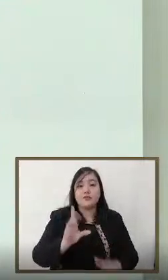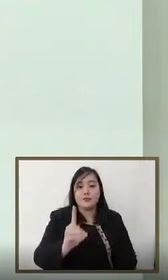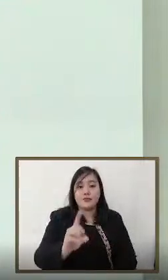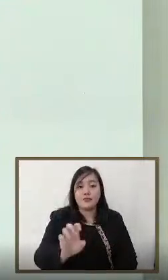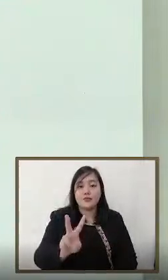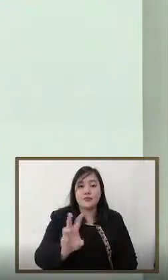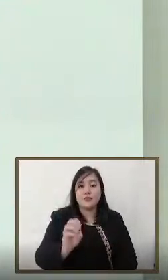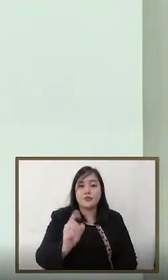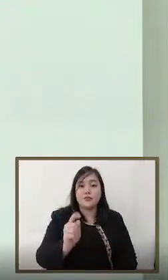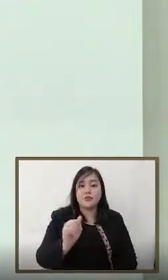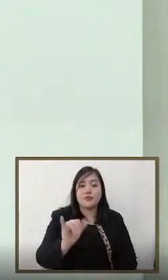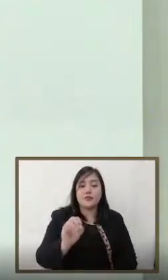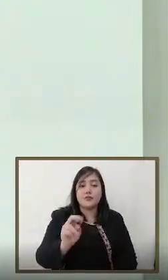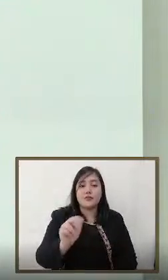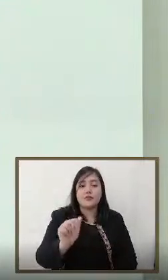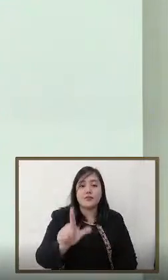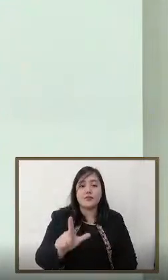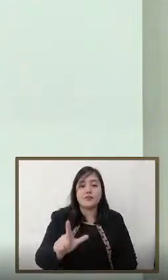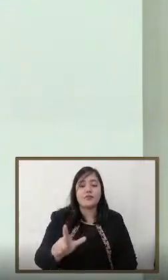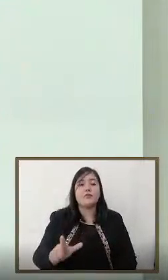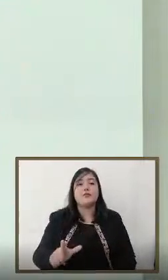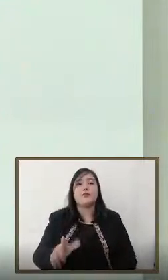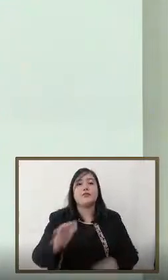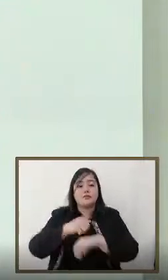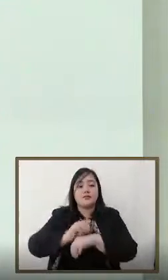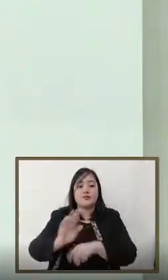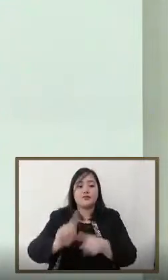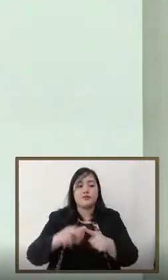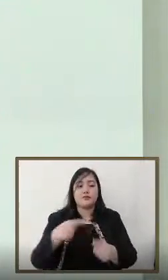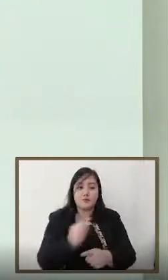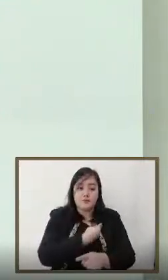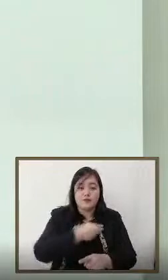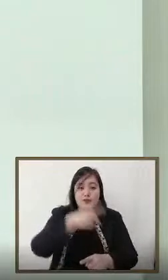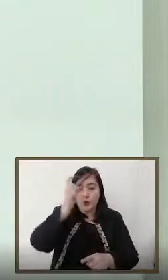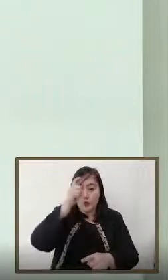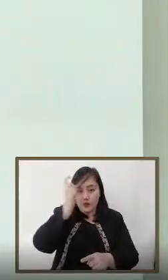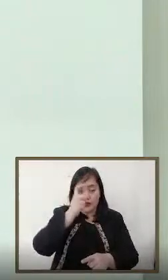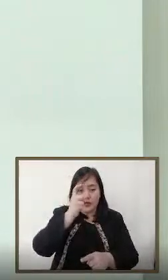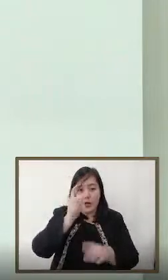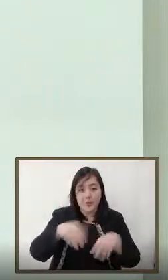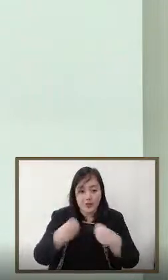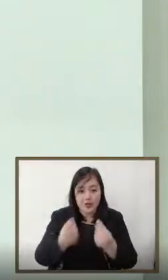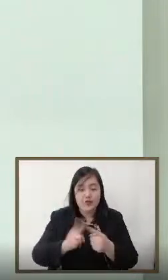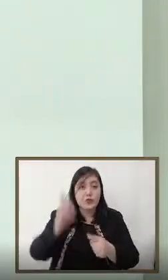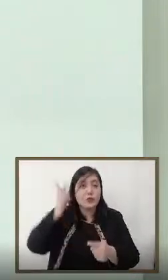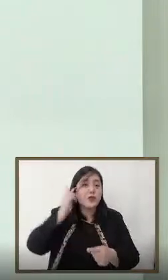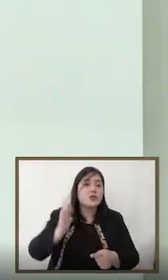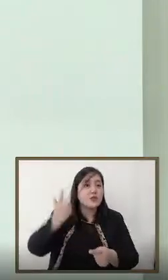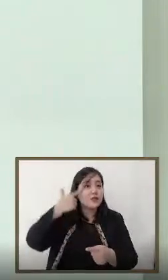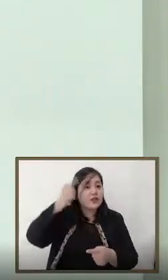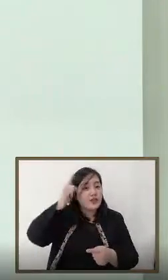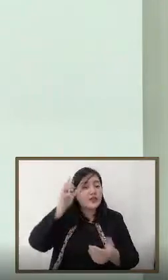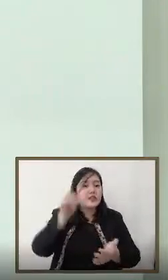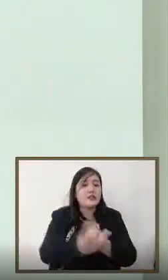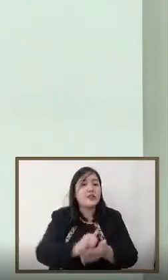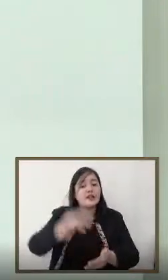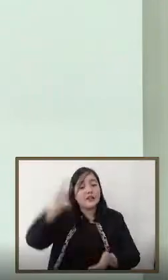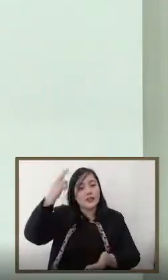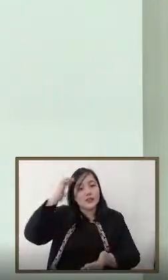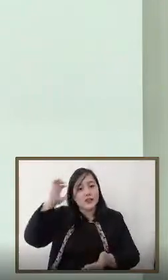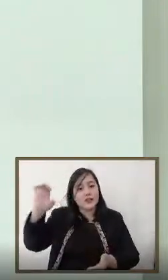na pastor na sinisend niya sa atin, wisdom na ibinigay sa kanya pero ibinabahagi pa po sa atin. So